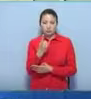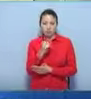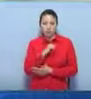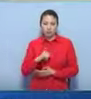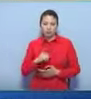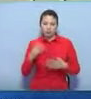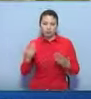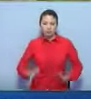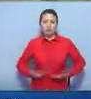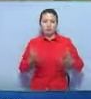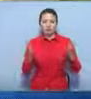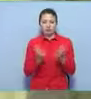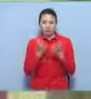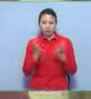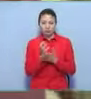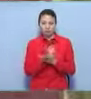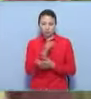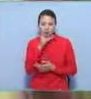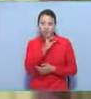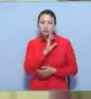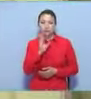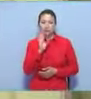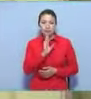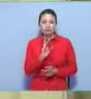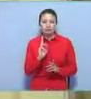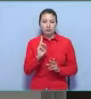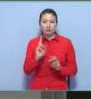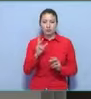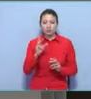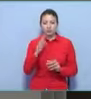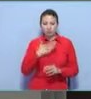де өмірін сақтап қалуға барынша күш салған жас ананың ерлігіне